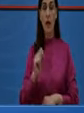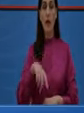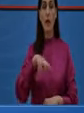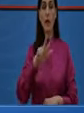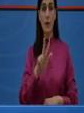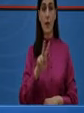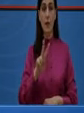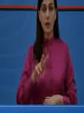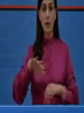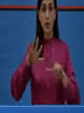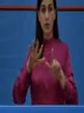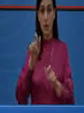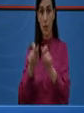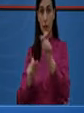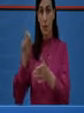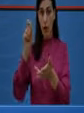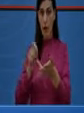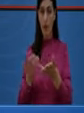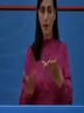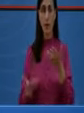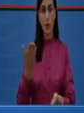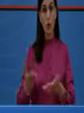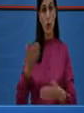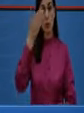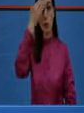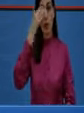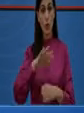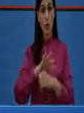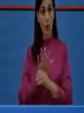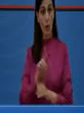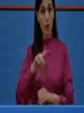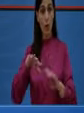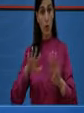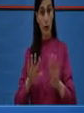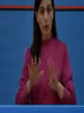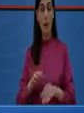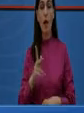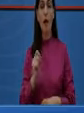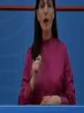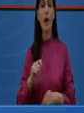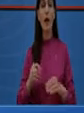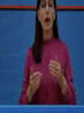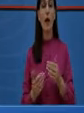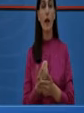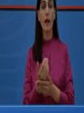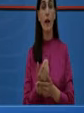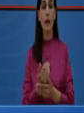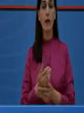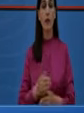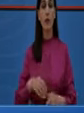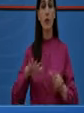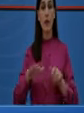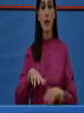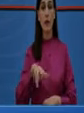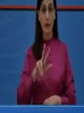kryer 327 testime për të dyshuar të prekur me COVID-19 dhe janë konfirmuar 71 raste